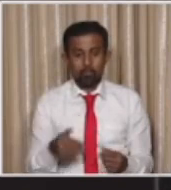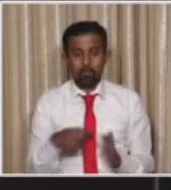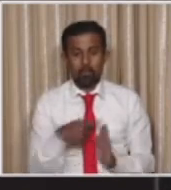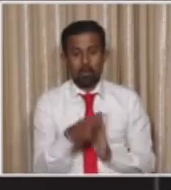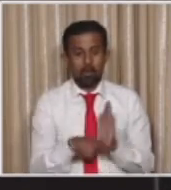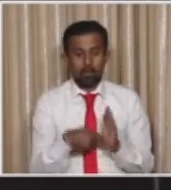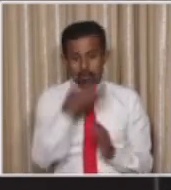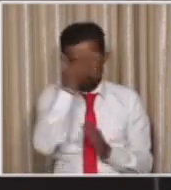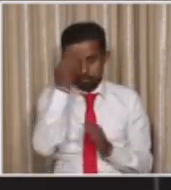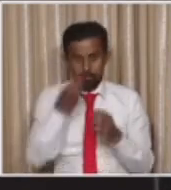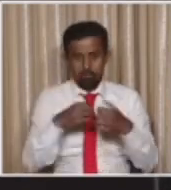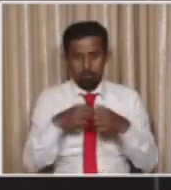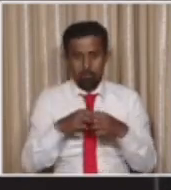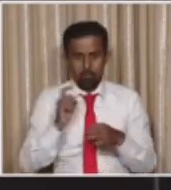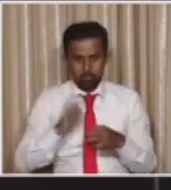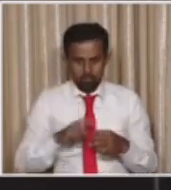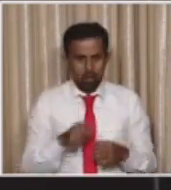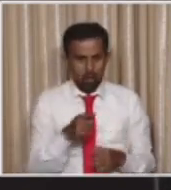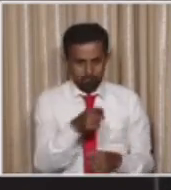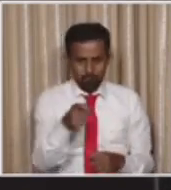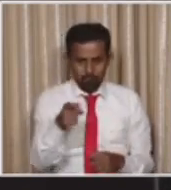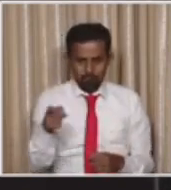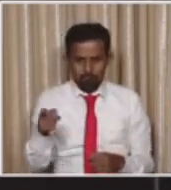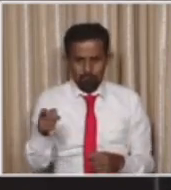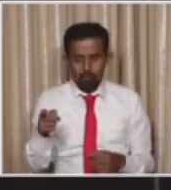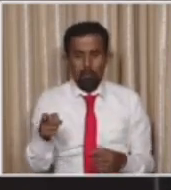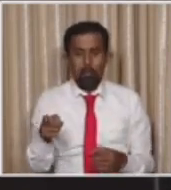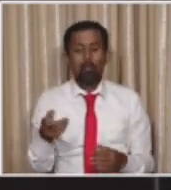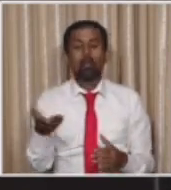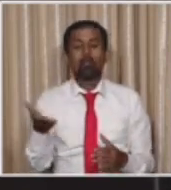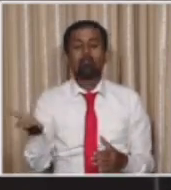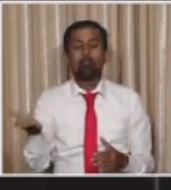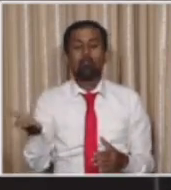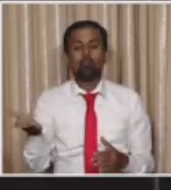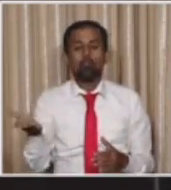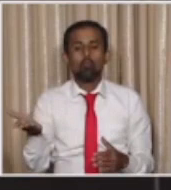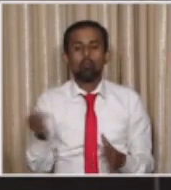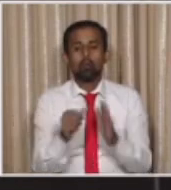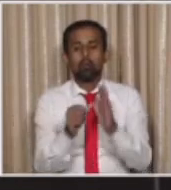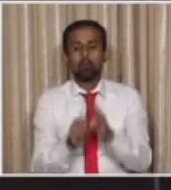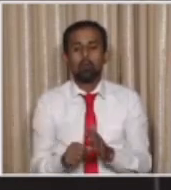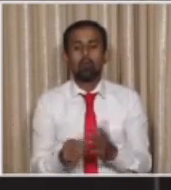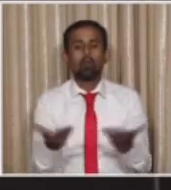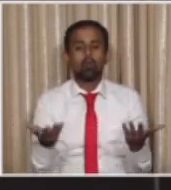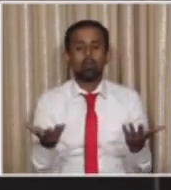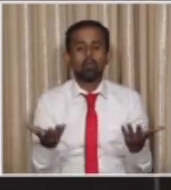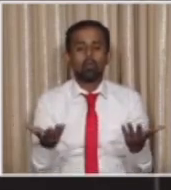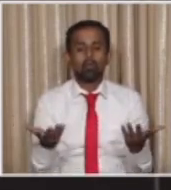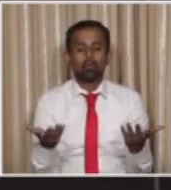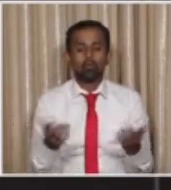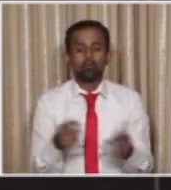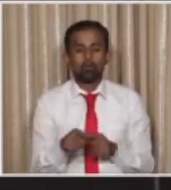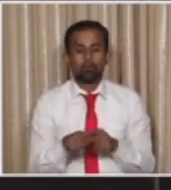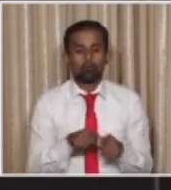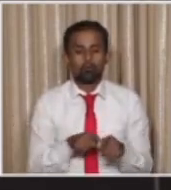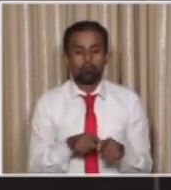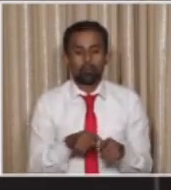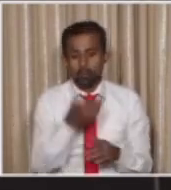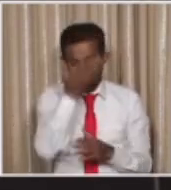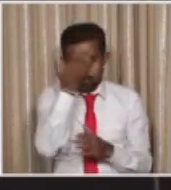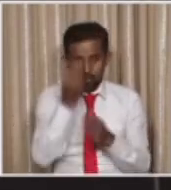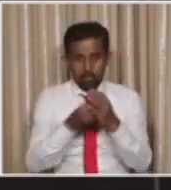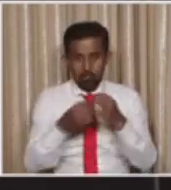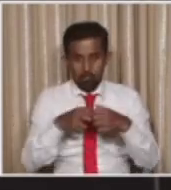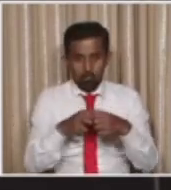රටේ ජනවර්ගයේ ප්‍රශ්නයක් තියෙනවද? තියෙනවනම් මොන ජනවර්ගයටද ඒකෙන් අසාධාරණයක් සිදු වෙන්නේ? ඒ වගේම තමයි ජනවර්ග